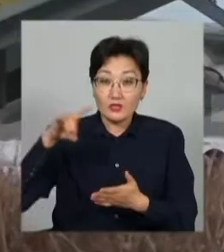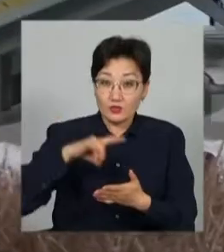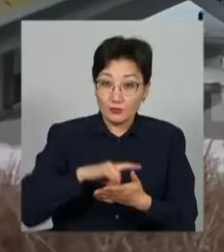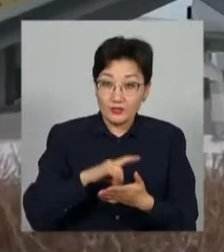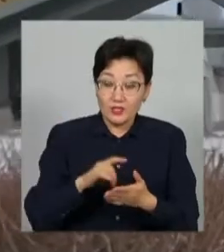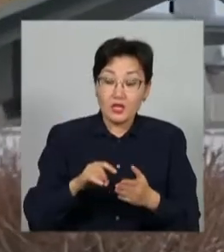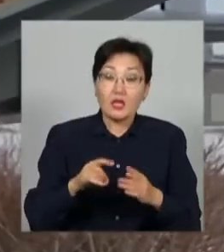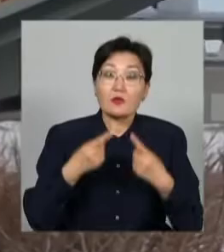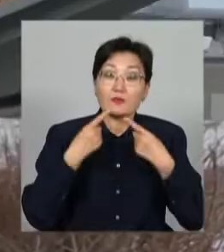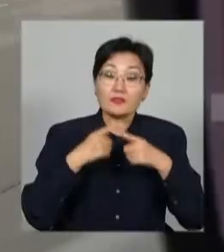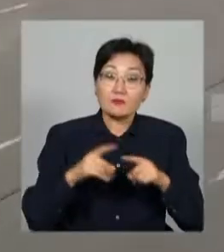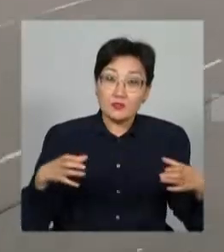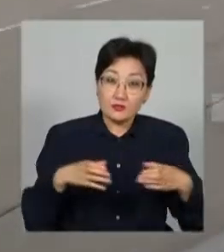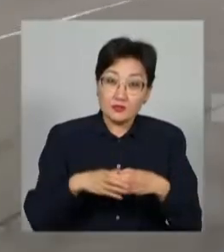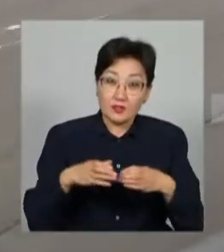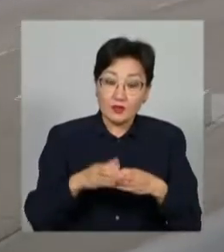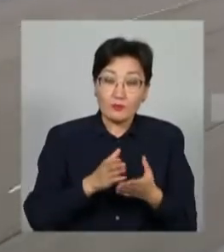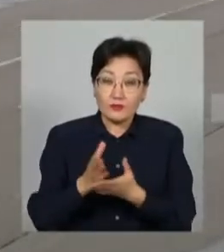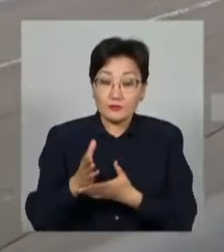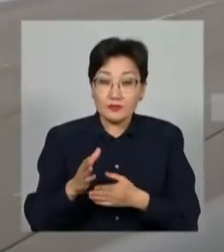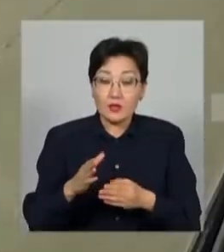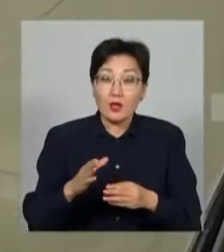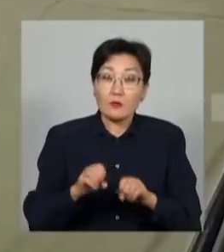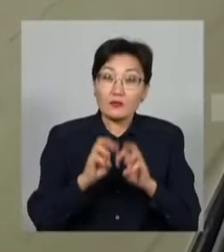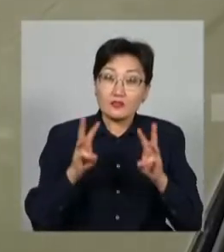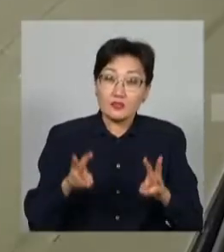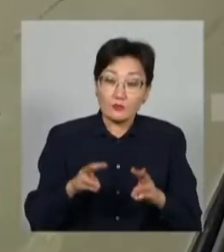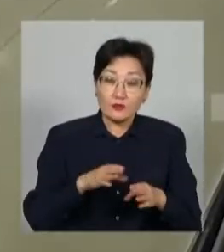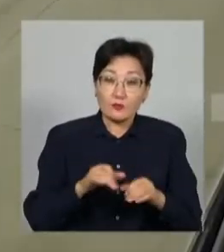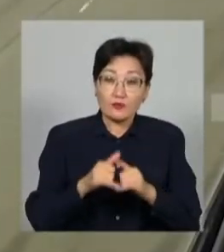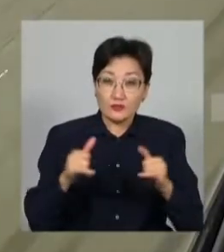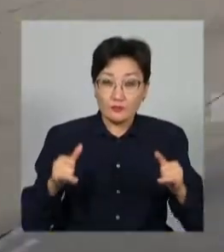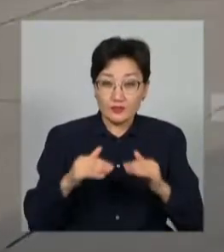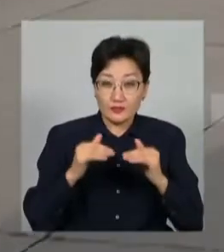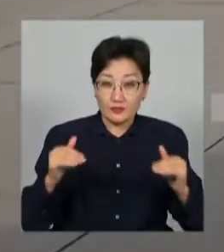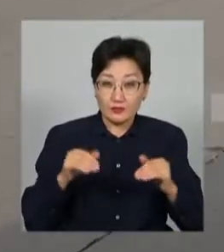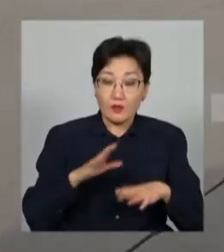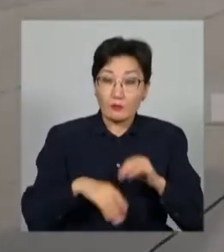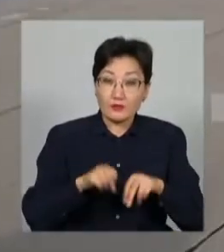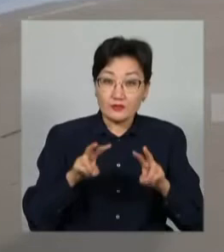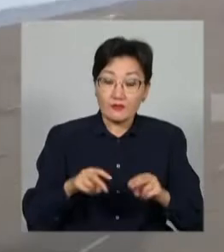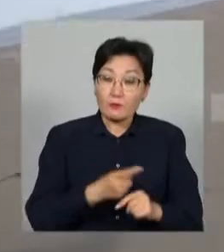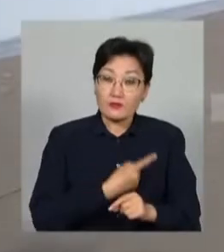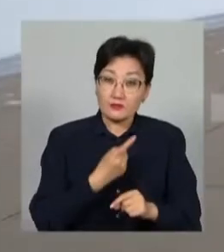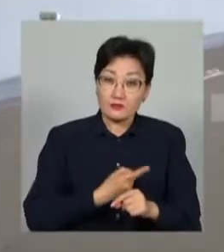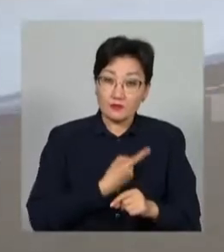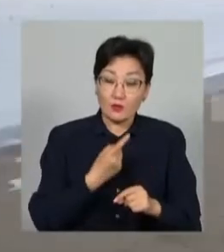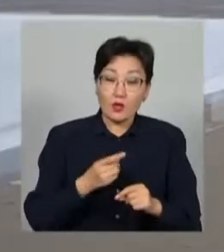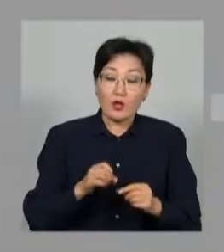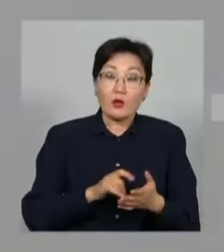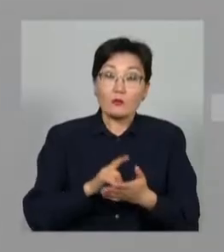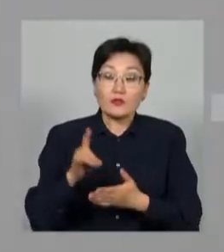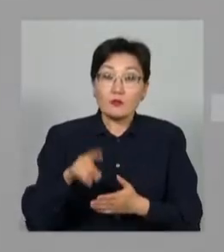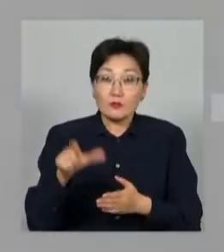экипажи, инженерно-технический состав и подразделения обеспечения совершенствовали уровень профессионального мастерства. Летчики